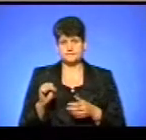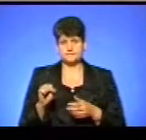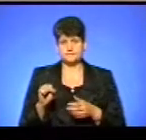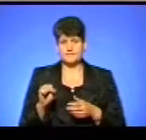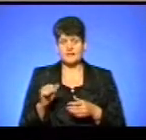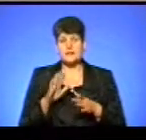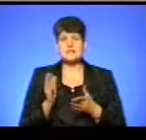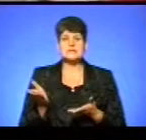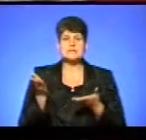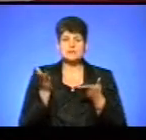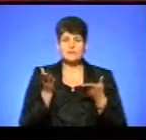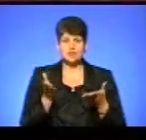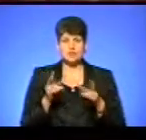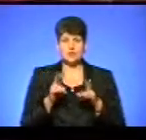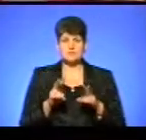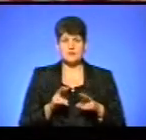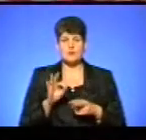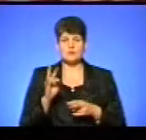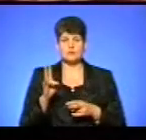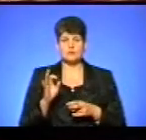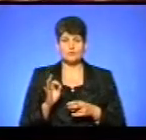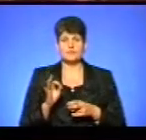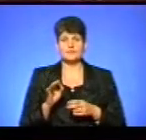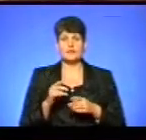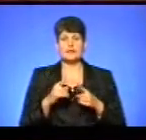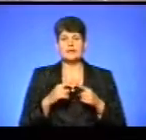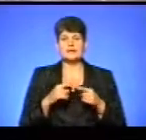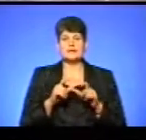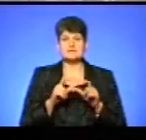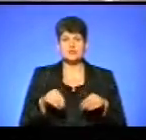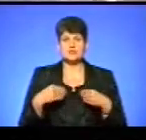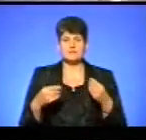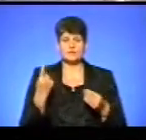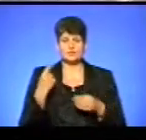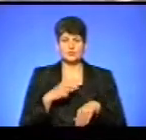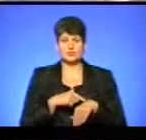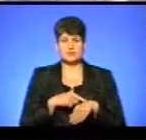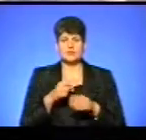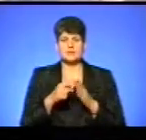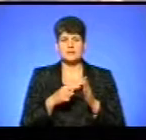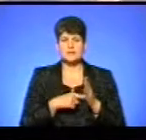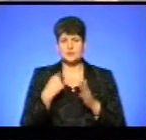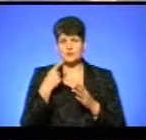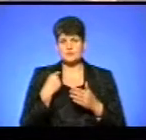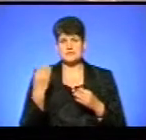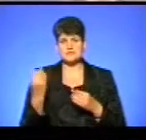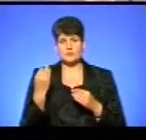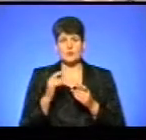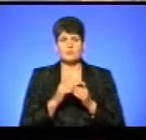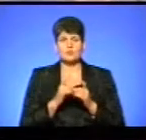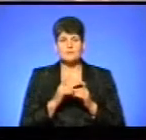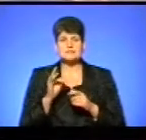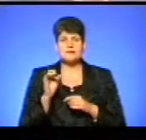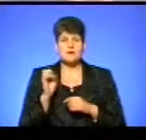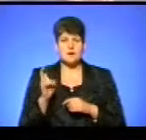Запрошення на обстеження в онкодиспансері учасниці акції роздавали протягом години. Ділилися особистими історіями боротьби з